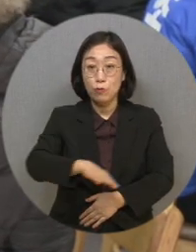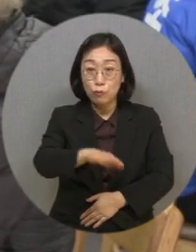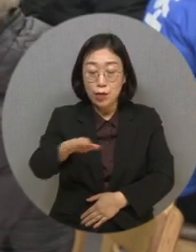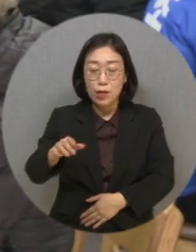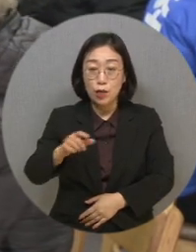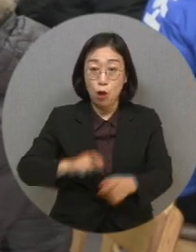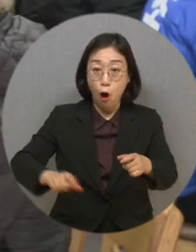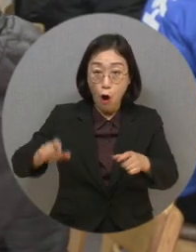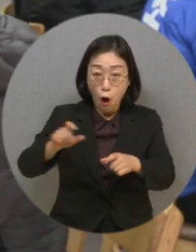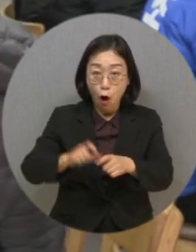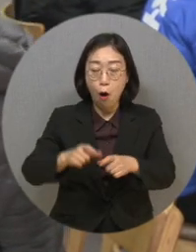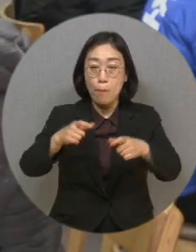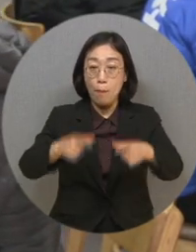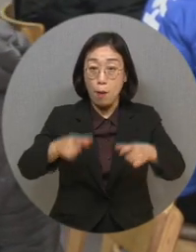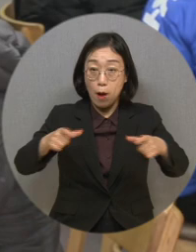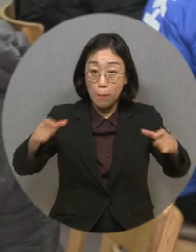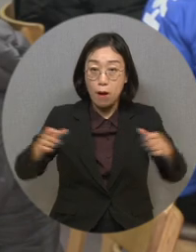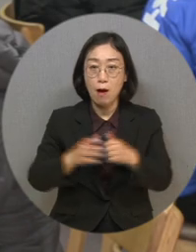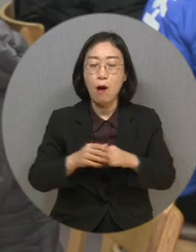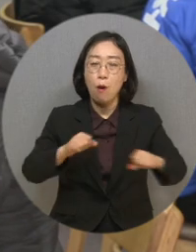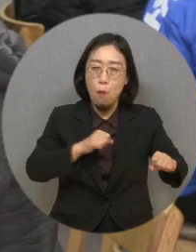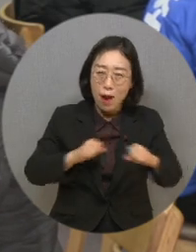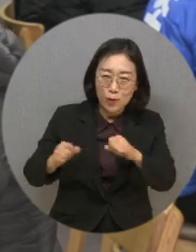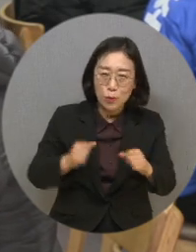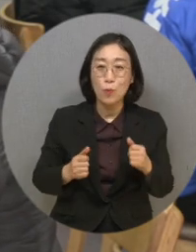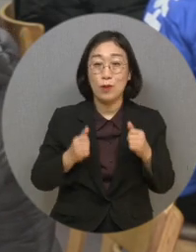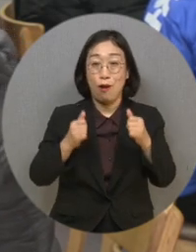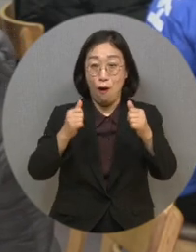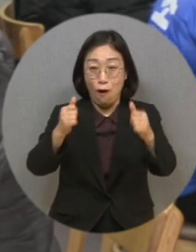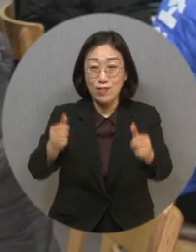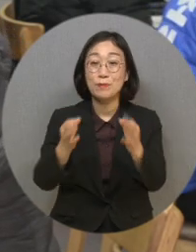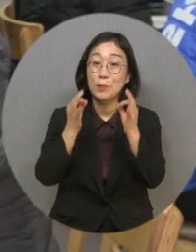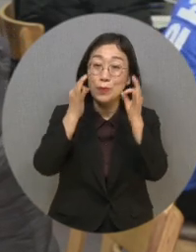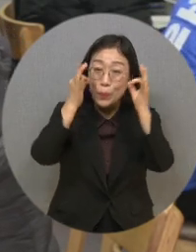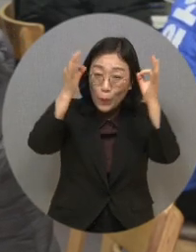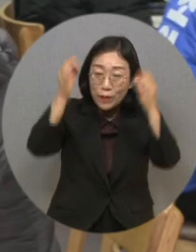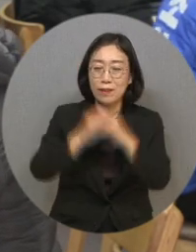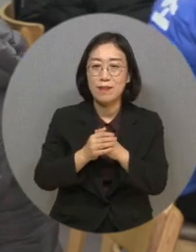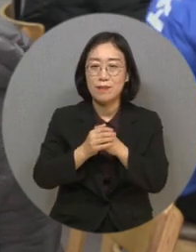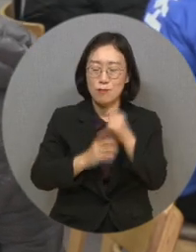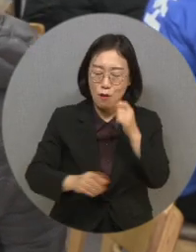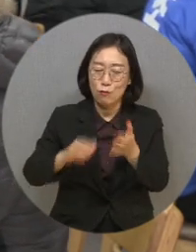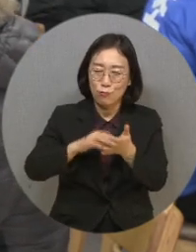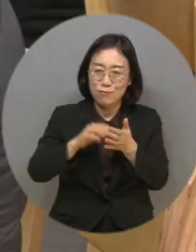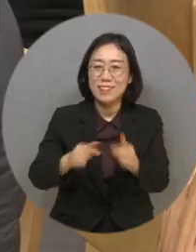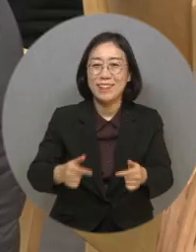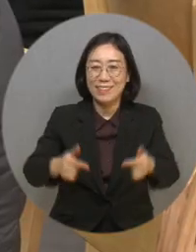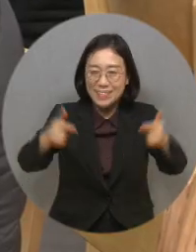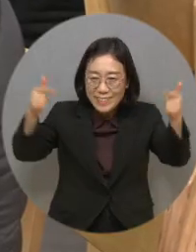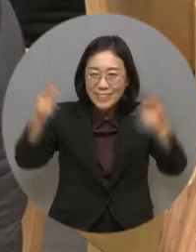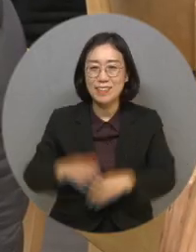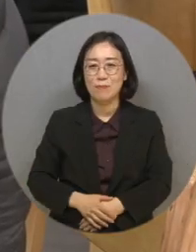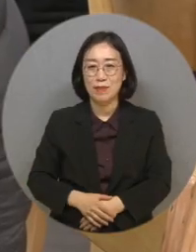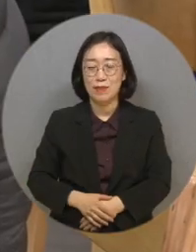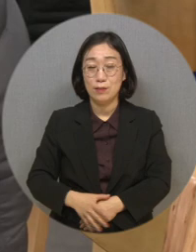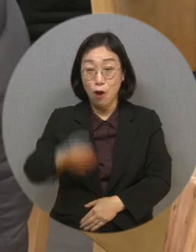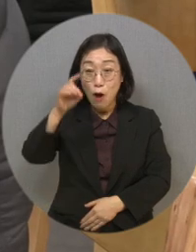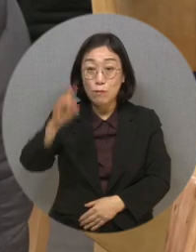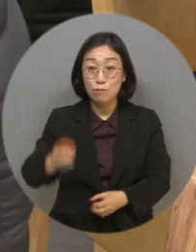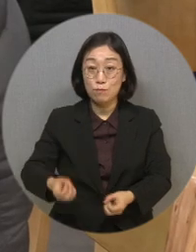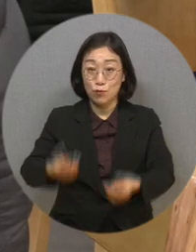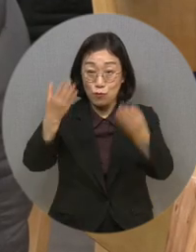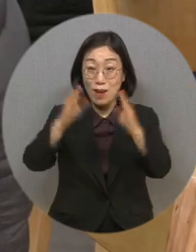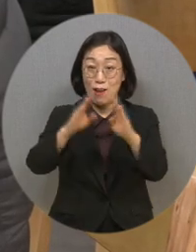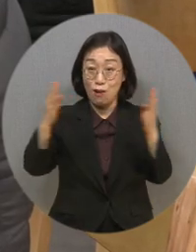점점 열심히 활동하고 노력해서 늘리도록 하겠습니다. 개소식에 찾아온